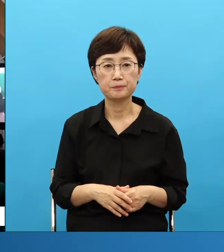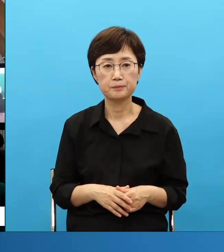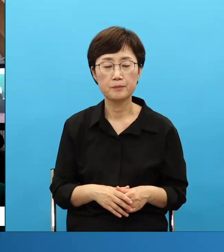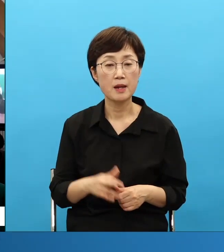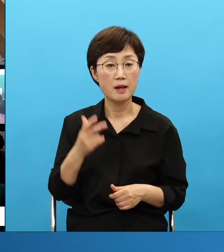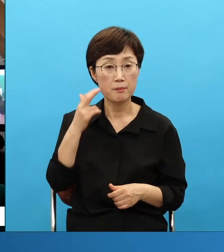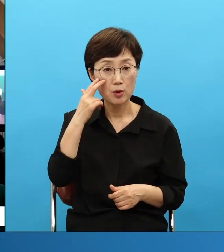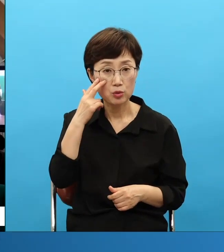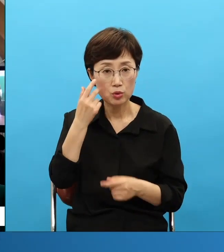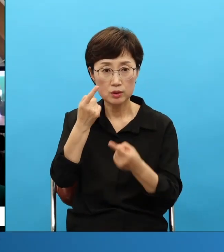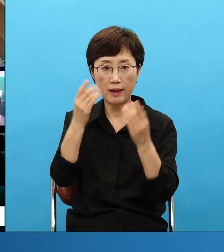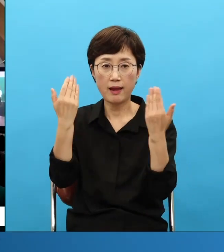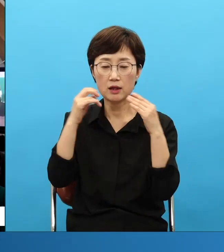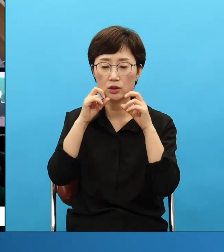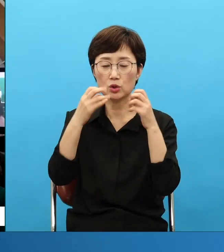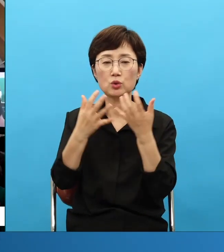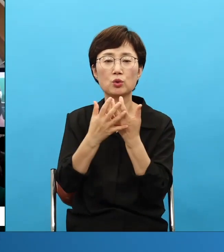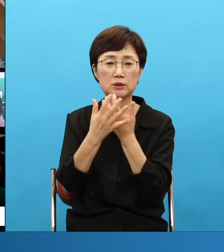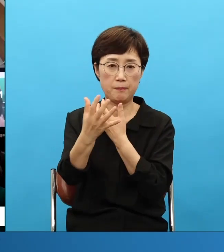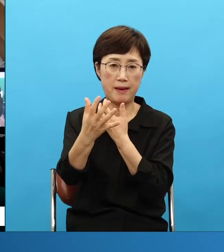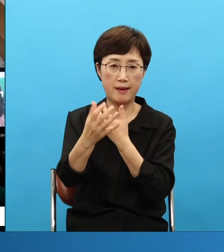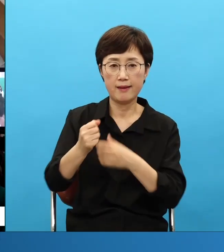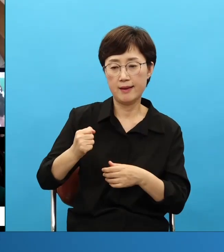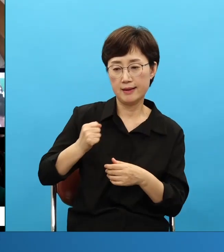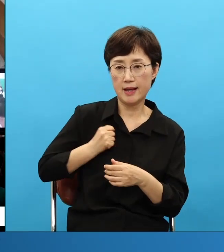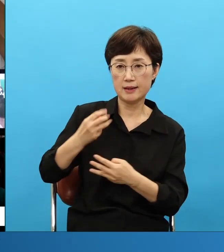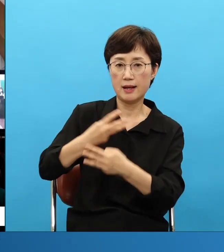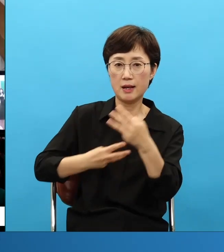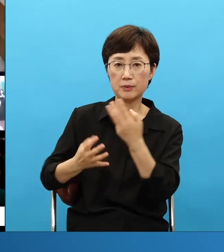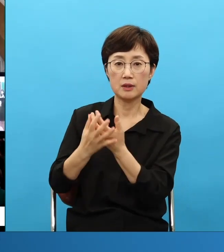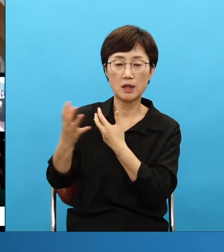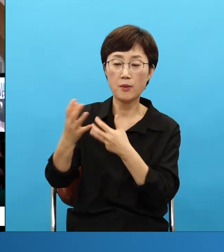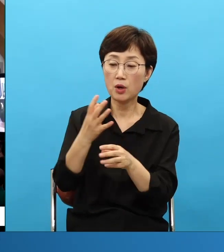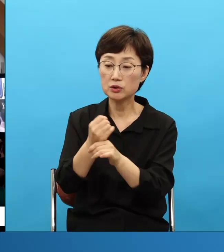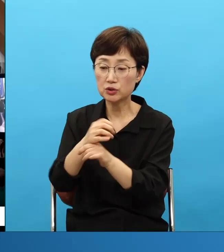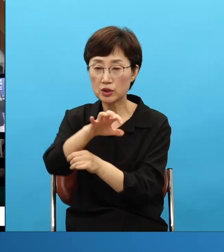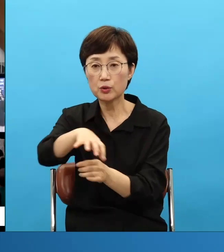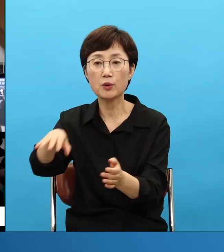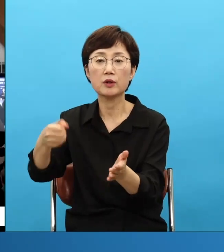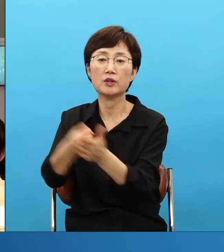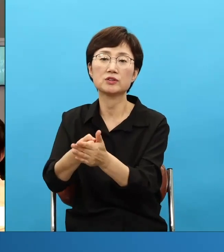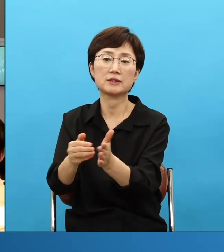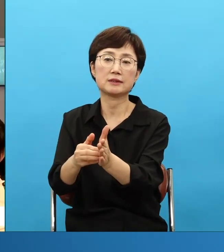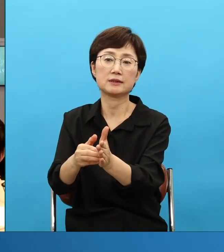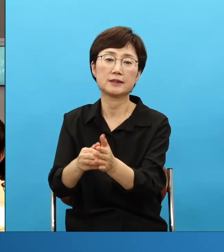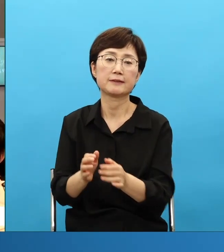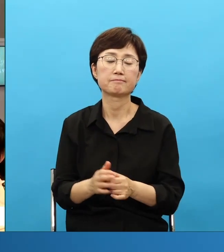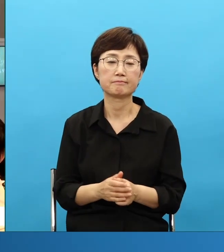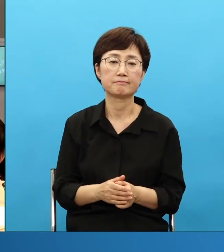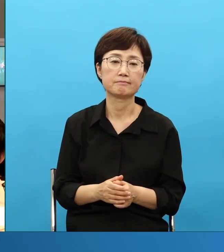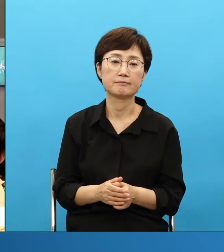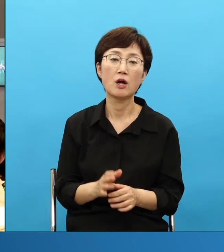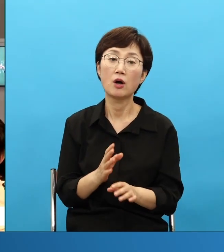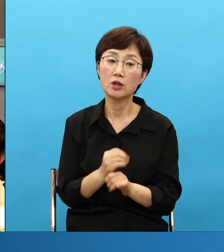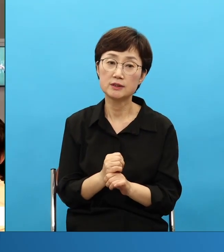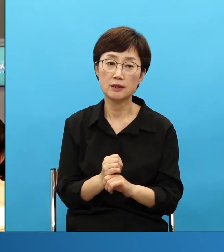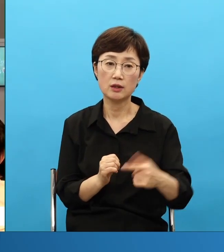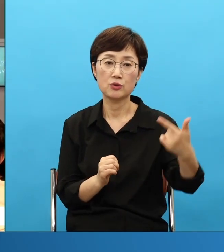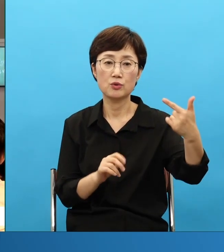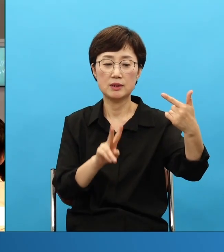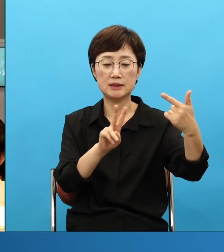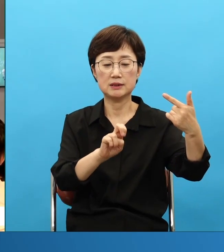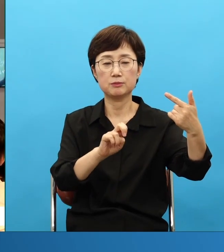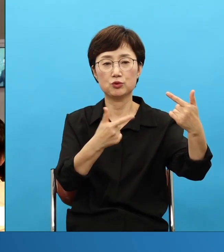미주 대학 전도 집회와 캐나다 랩넌트 대회 일정과 장소가 확정됐습니다. 미주 대학 전도